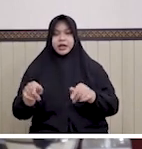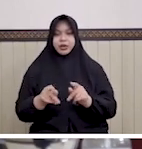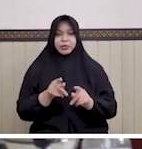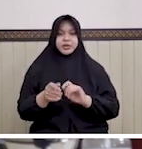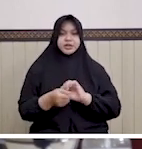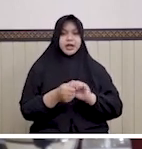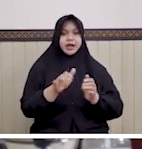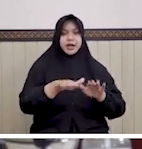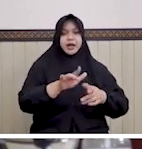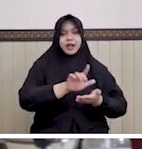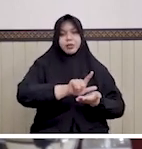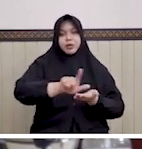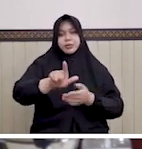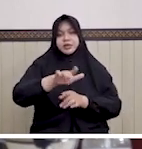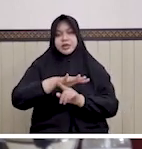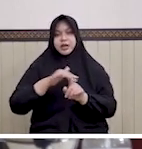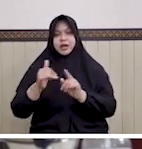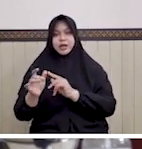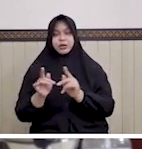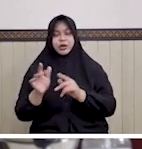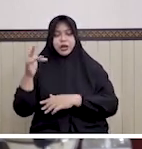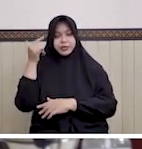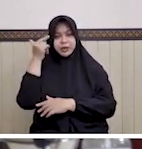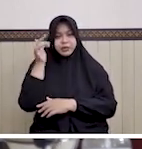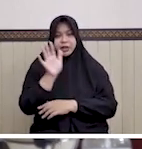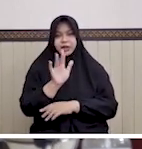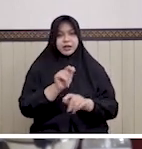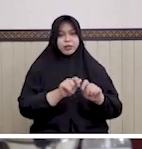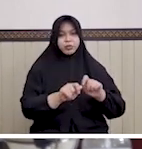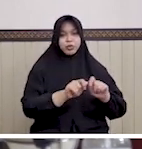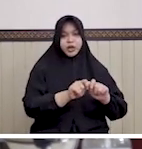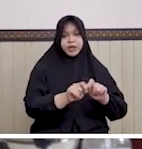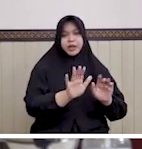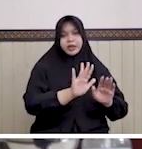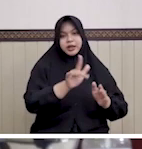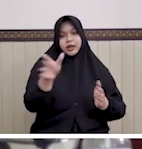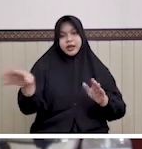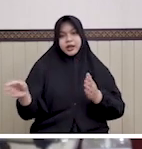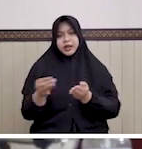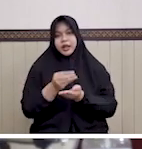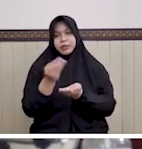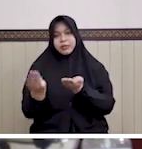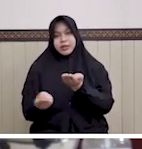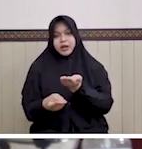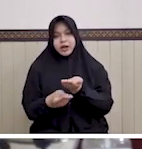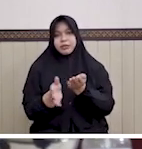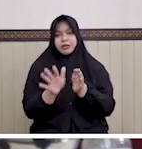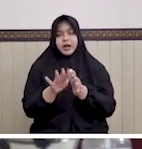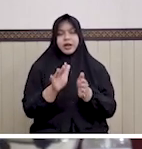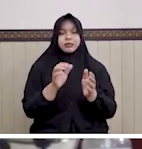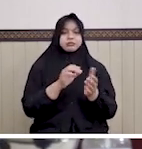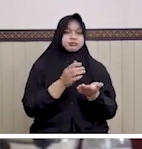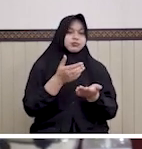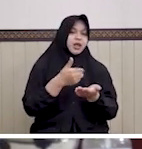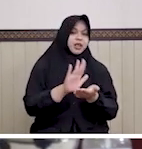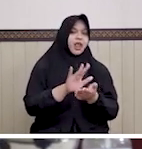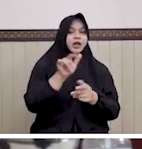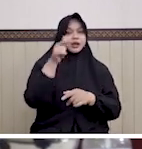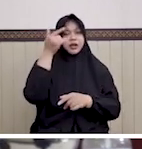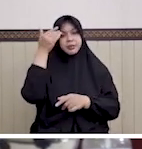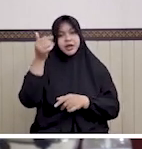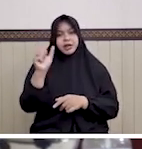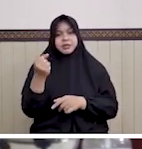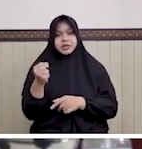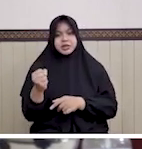Pertanahan ada laporan kemasyarakatannya kalau tidak dipertimbangkan tidak dibuat tidak dilampirkan Hai pakai bakal Kenapa tidak bisa